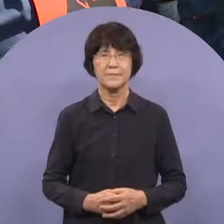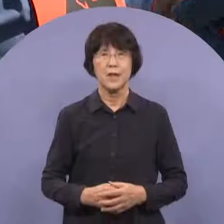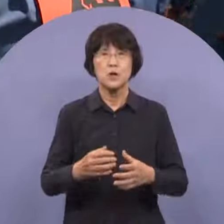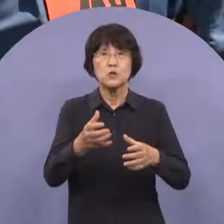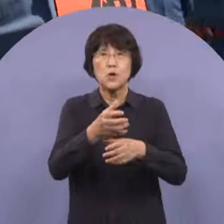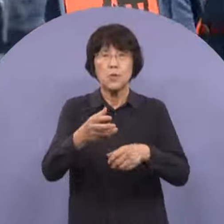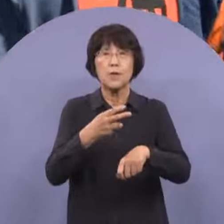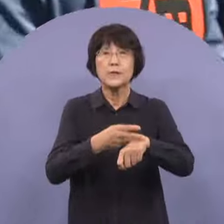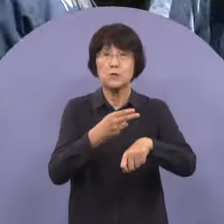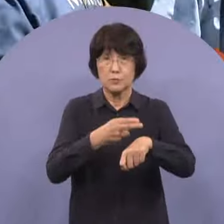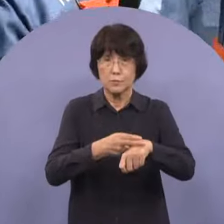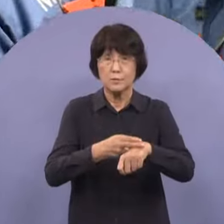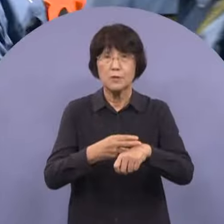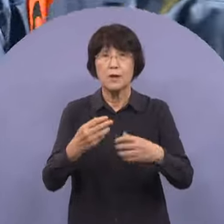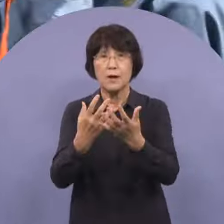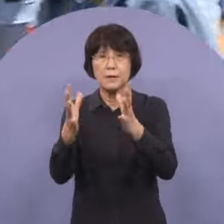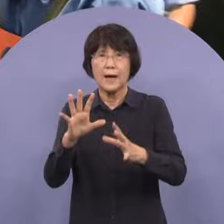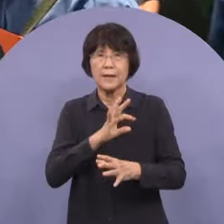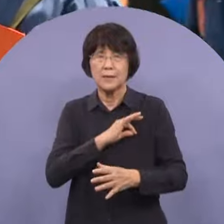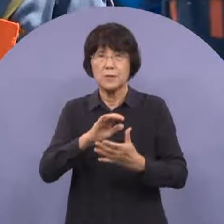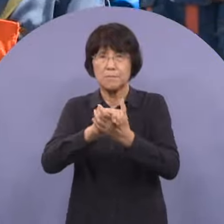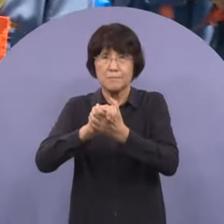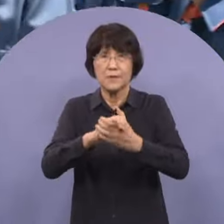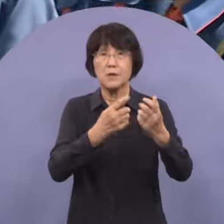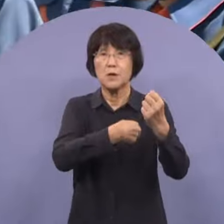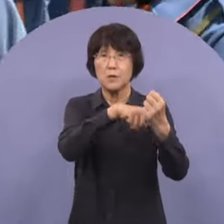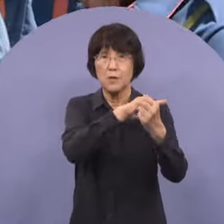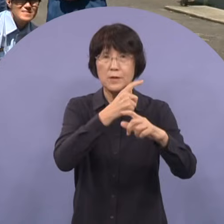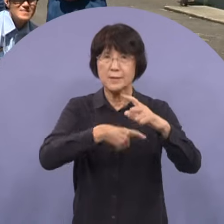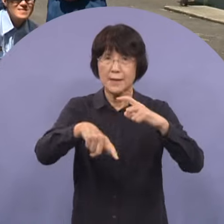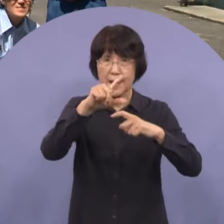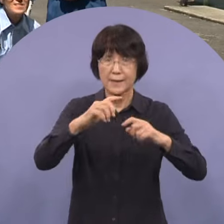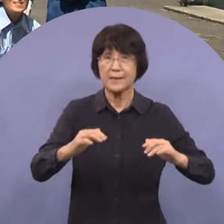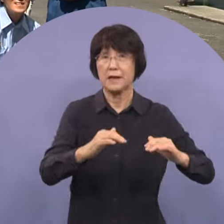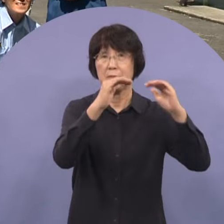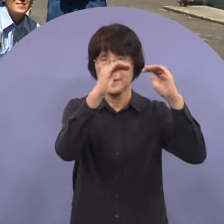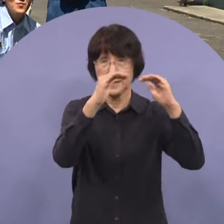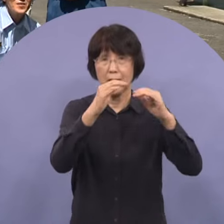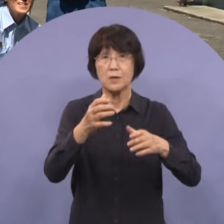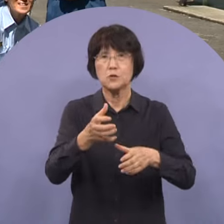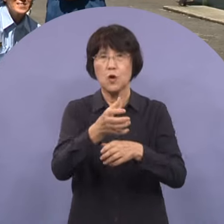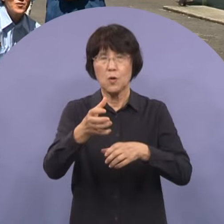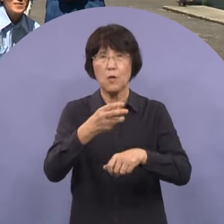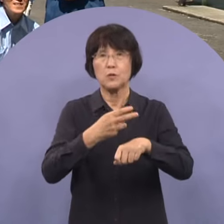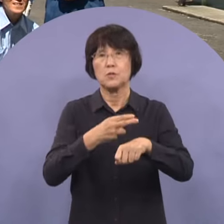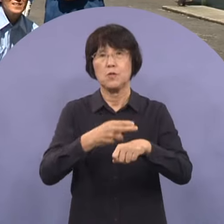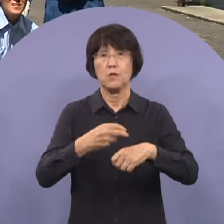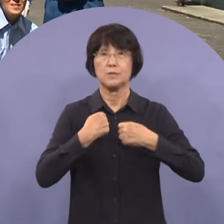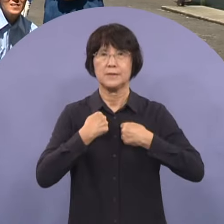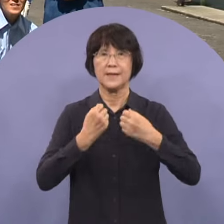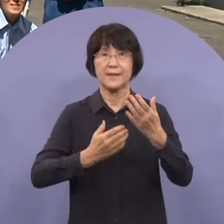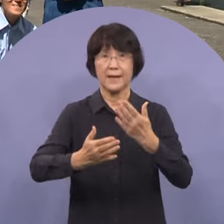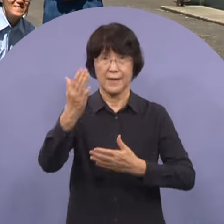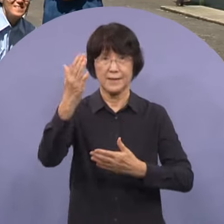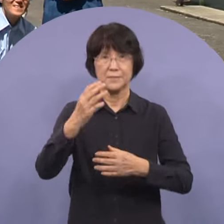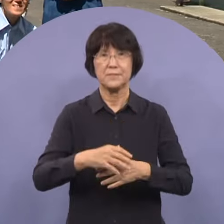消防技術と団員の結束力をより高めた消防操法訓練大会。